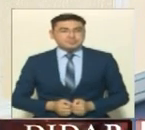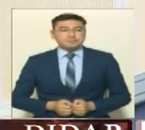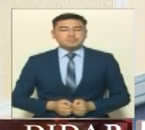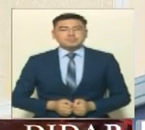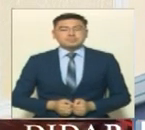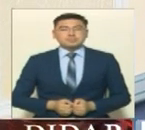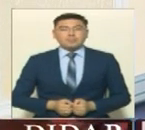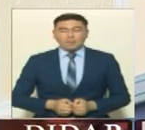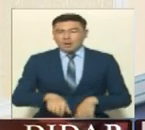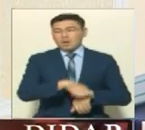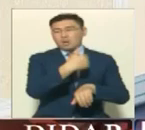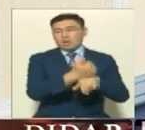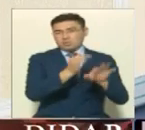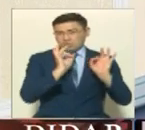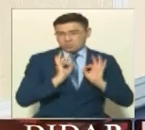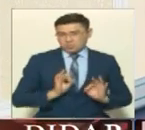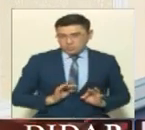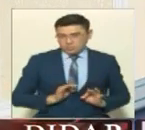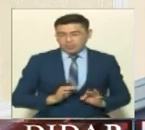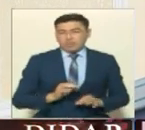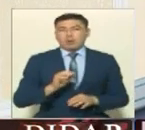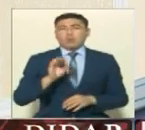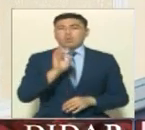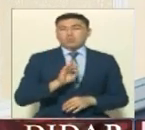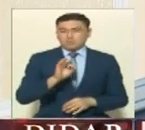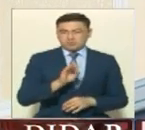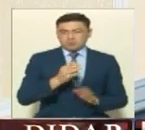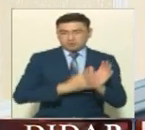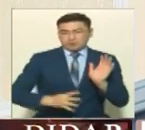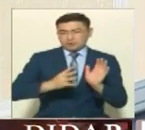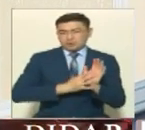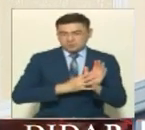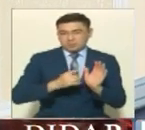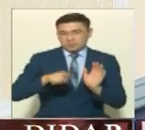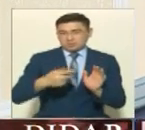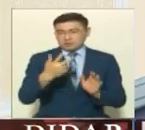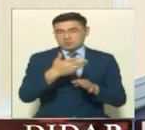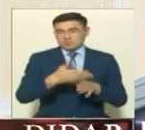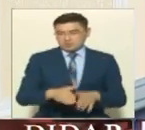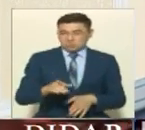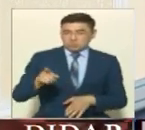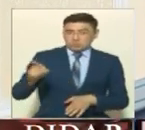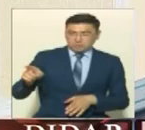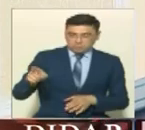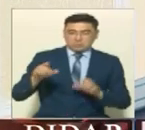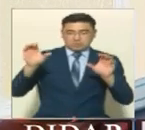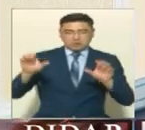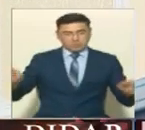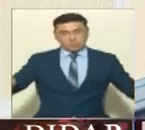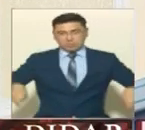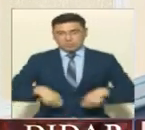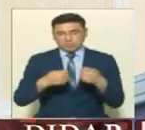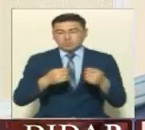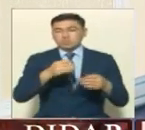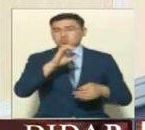облыстық прокуратурамен күдікті Есеновке қатысты қылмыстық кодекстің 99 бабының 3 бөлігімен айыптал актісі жасақталып, соңғысы сотқа